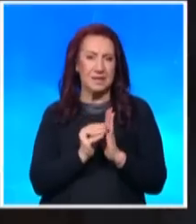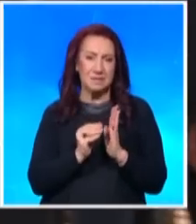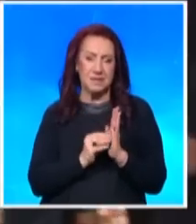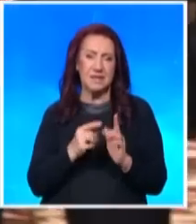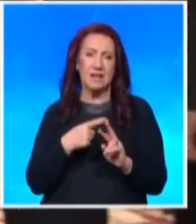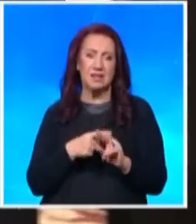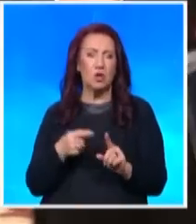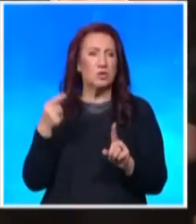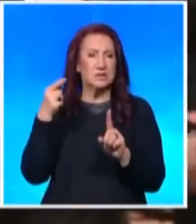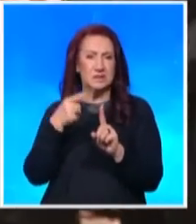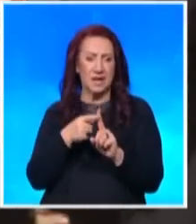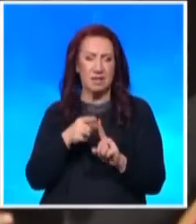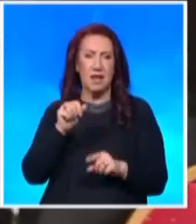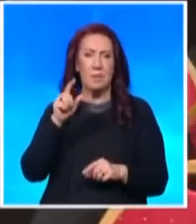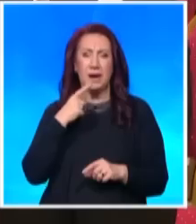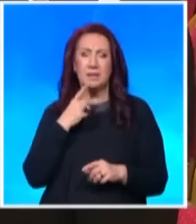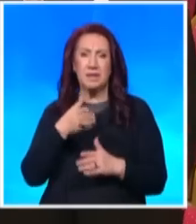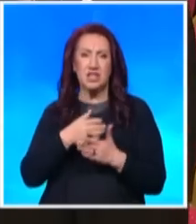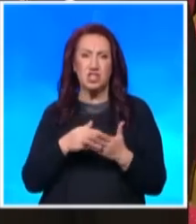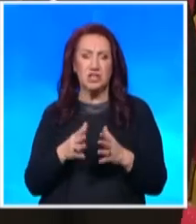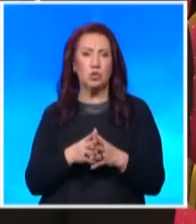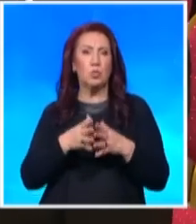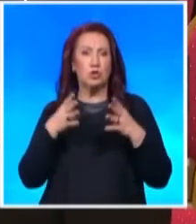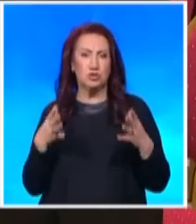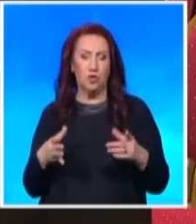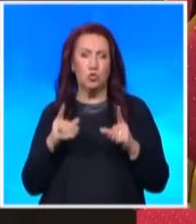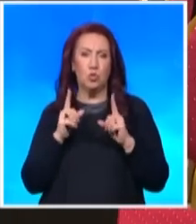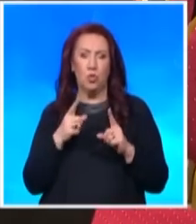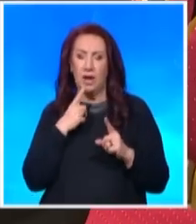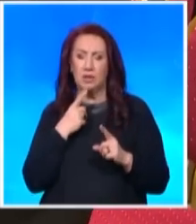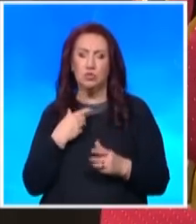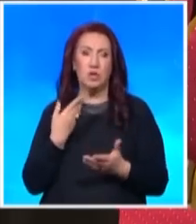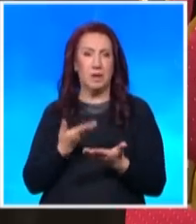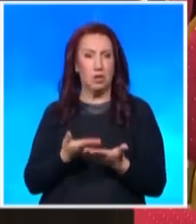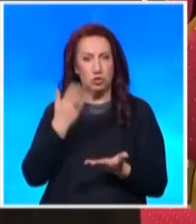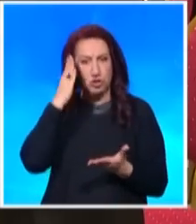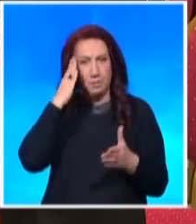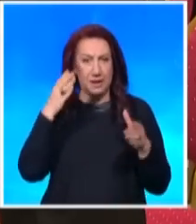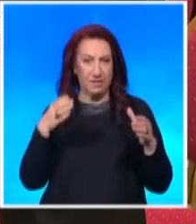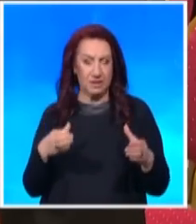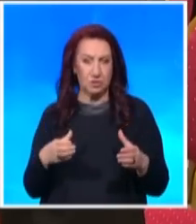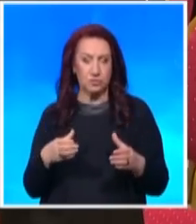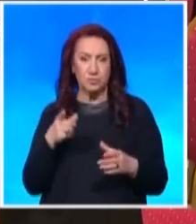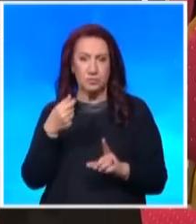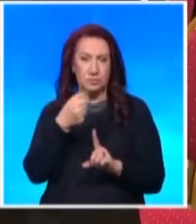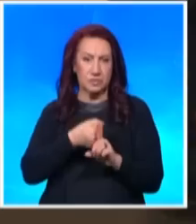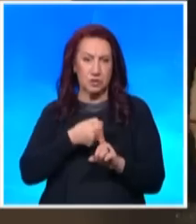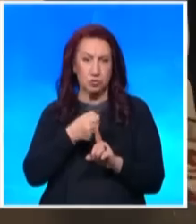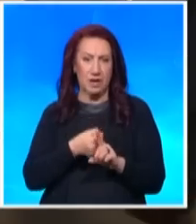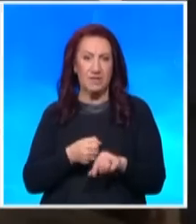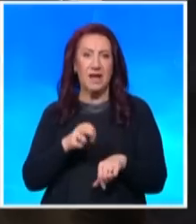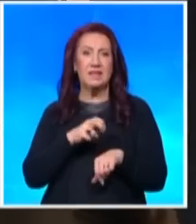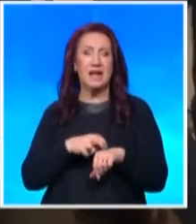от мнозинството, което ще излъчи правителство в 49-я парламент. Карадайъ увери, че ще настоява Делян Пеевски да не се отказва